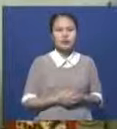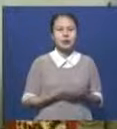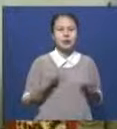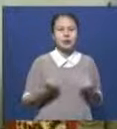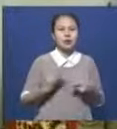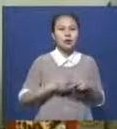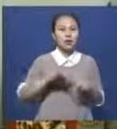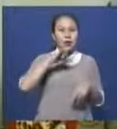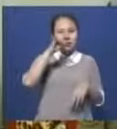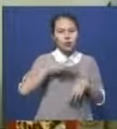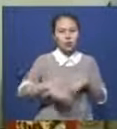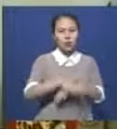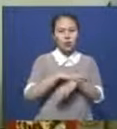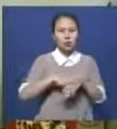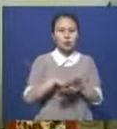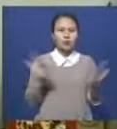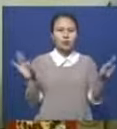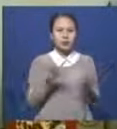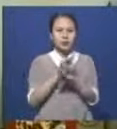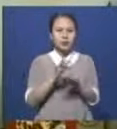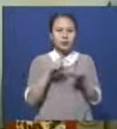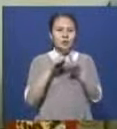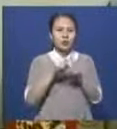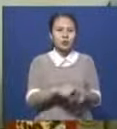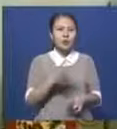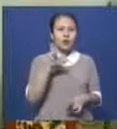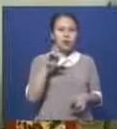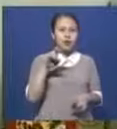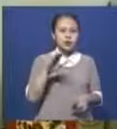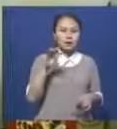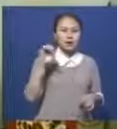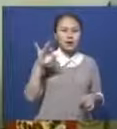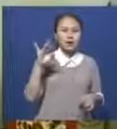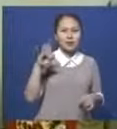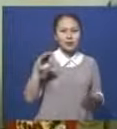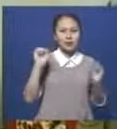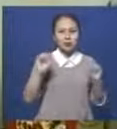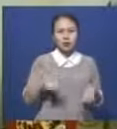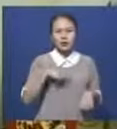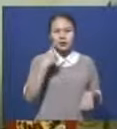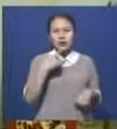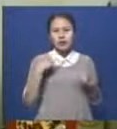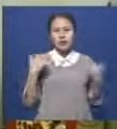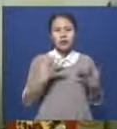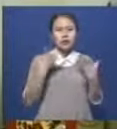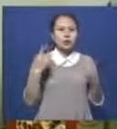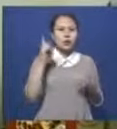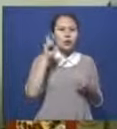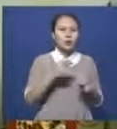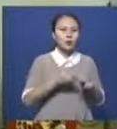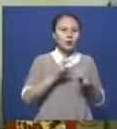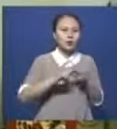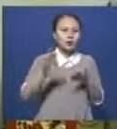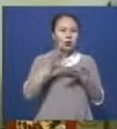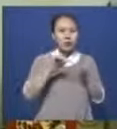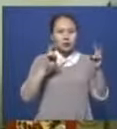Әлбетте, қазақ халқының аспапты музыкасы туралы сөз болғанда, Болат Сарыбаев туралы айтпай кетуге болмайды. Ол кісі қазба жұмыстарында